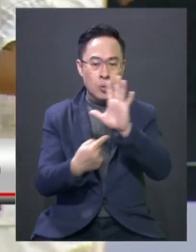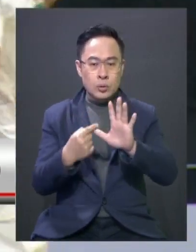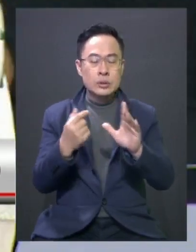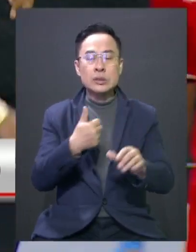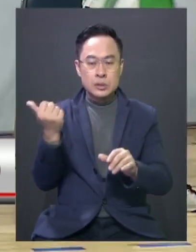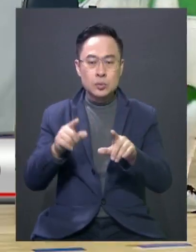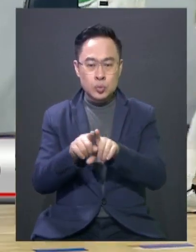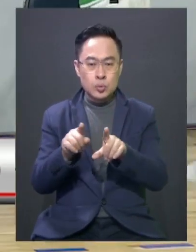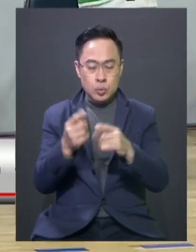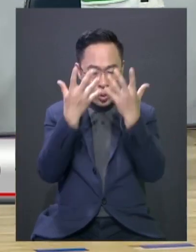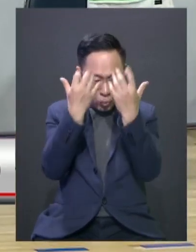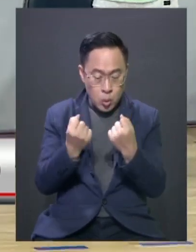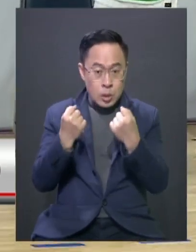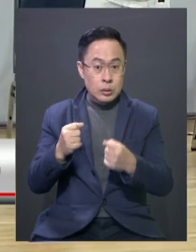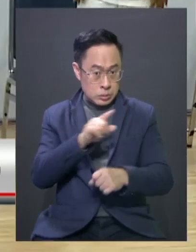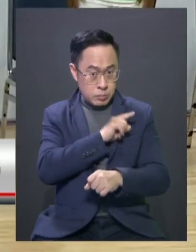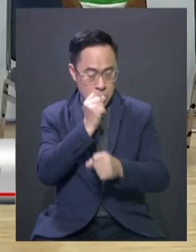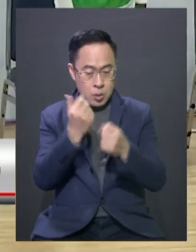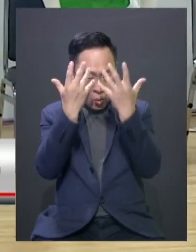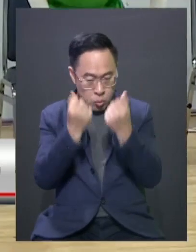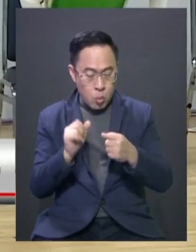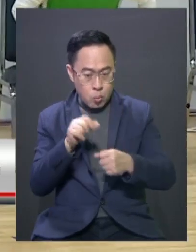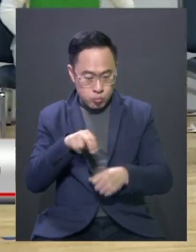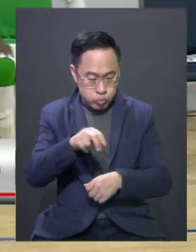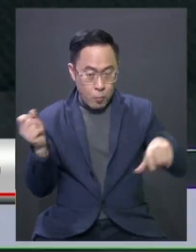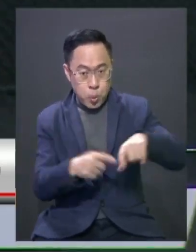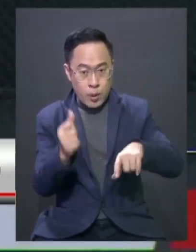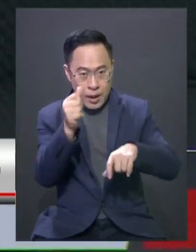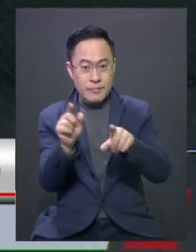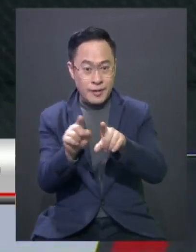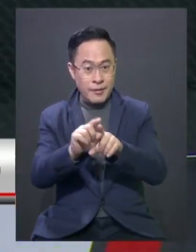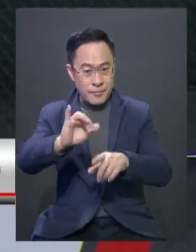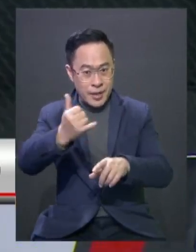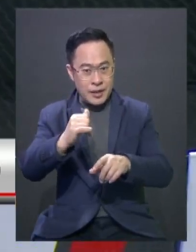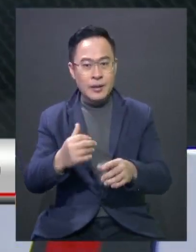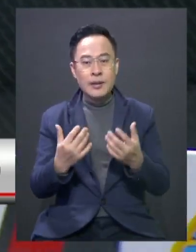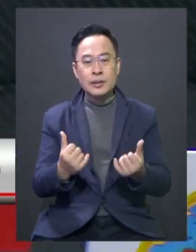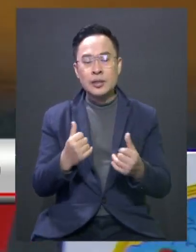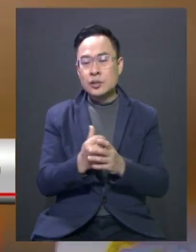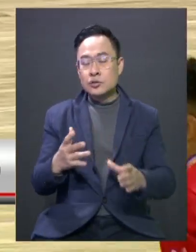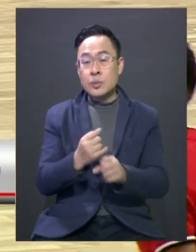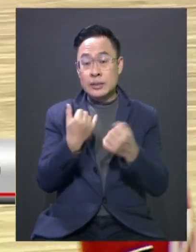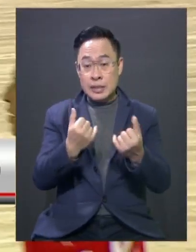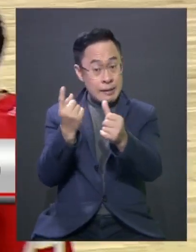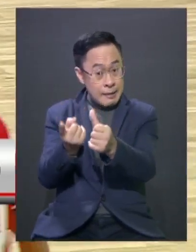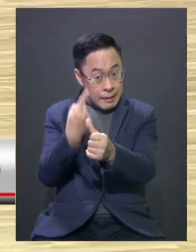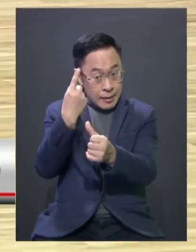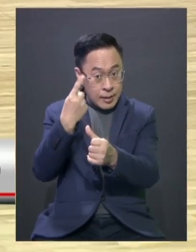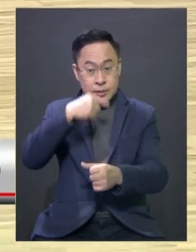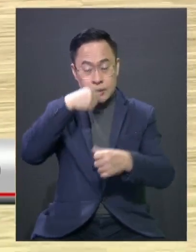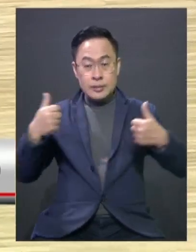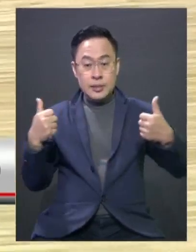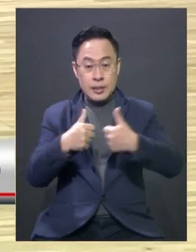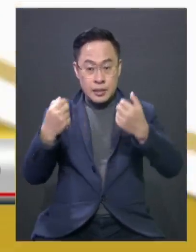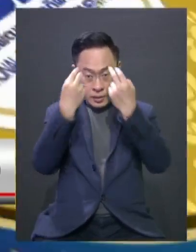นาวาบารักกัปตันทีมแล้วก็แมนชูฮัสซันนะคะสำหรับเกมนี้ถือเป็นเกมแรกที่ไทยจะพบกับซาอุดิอาระเบีย